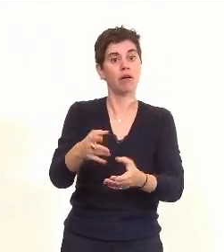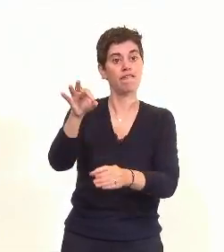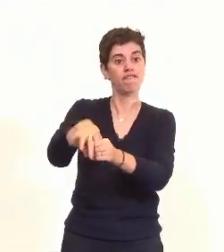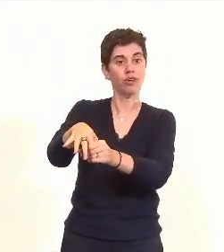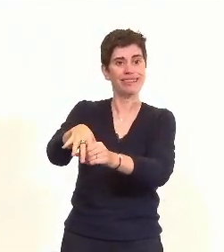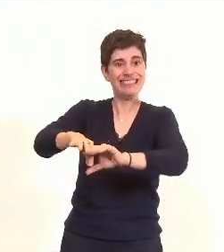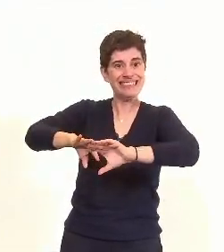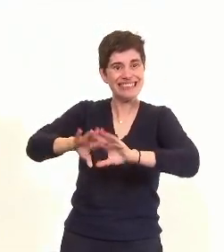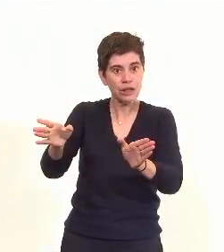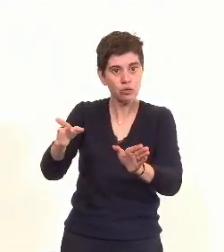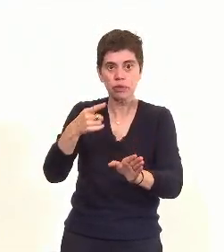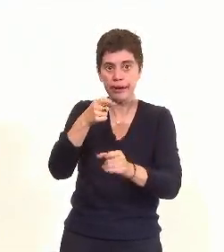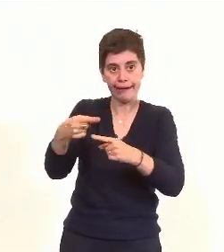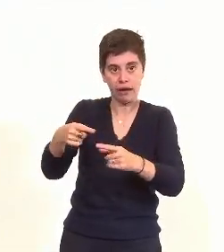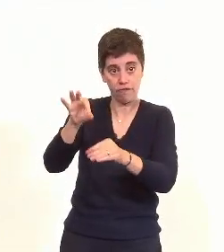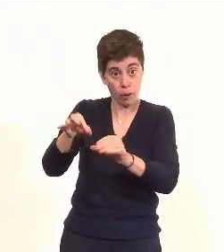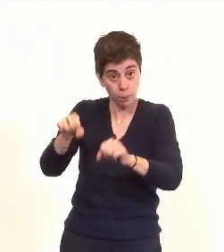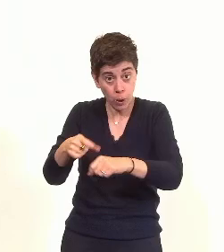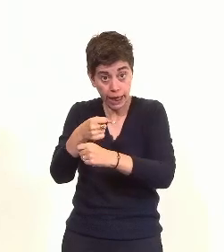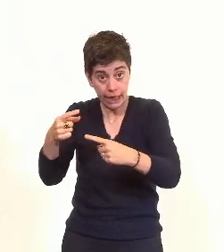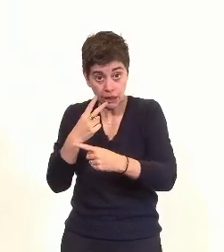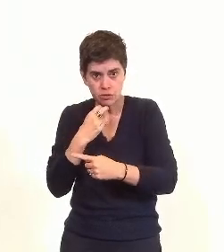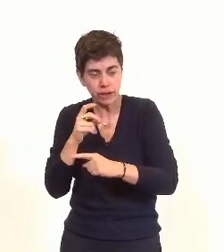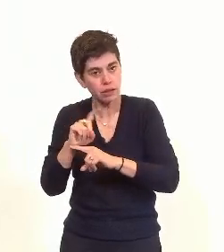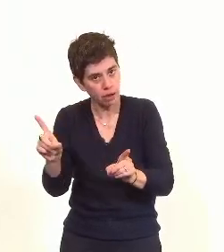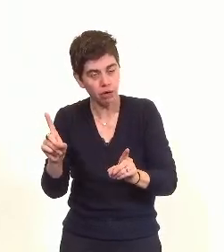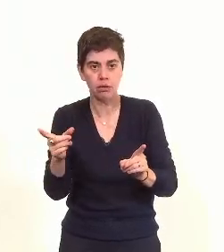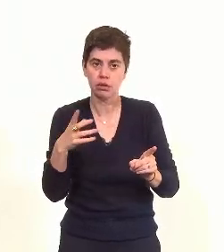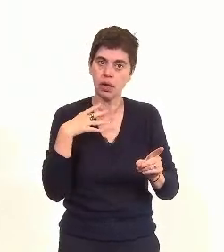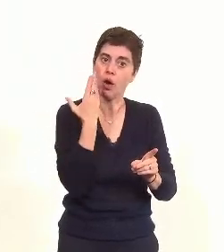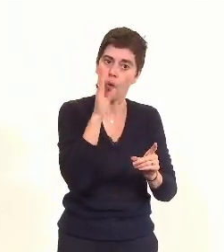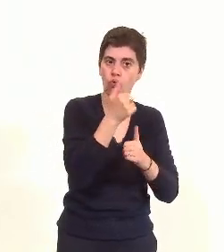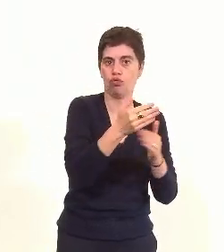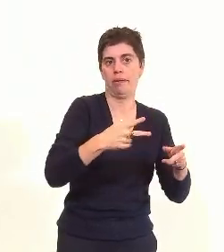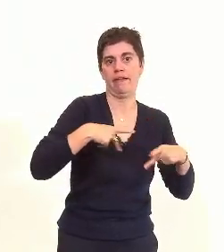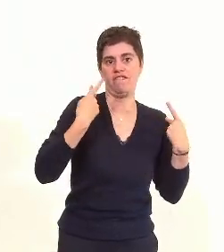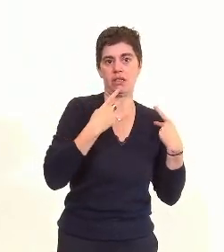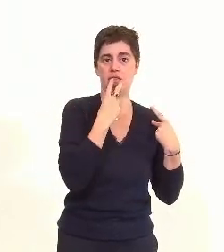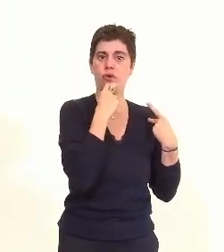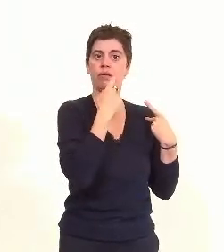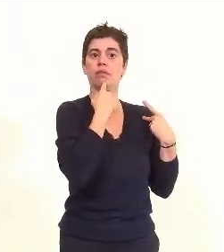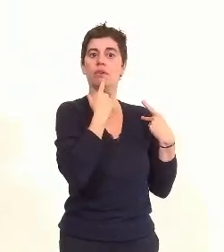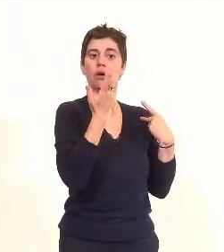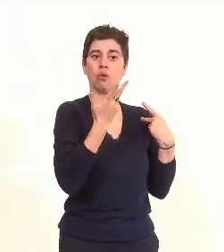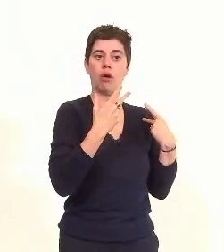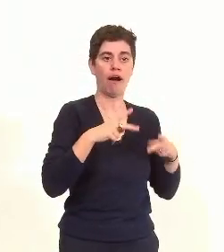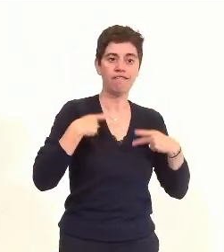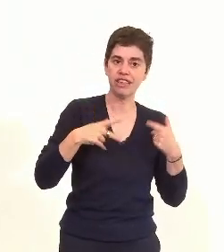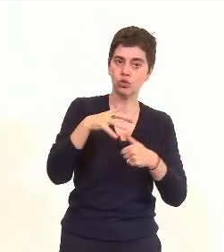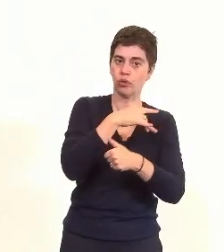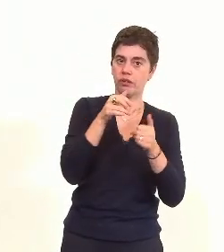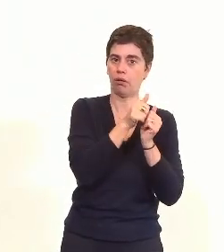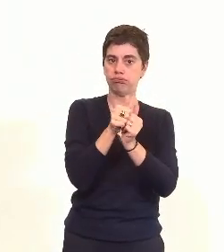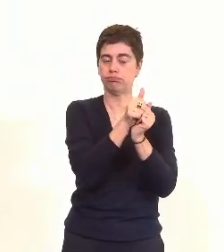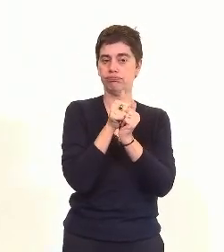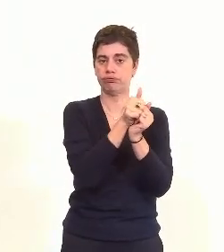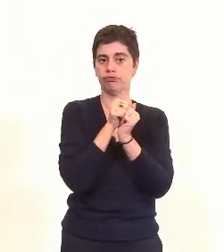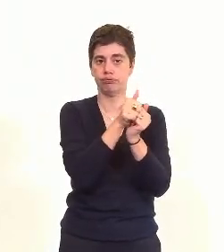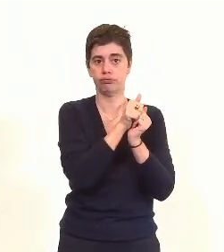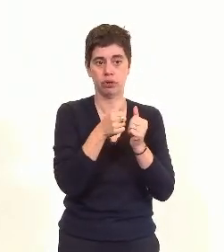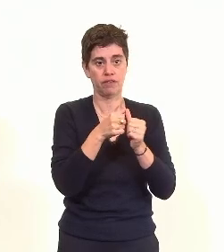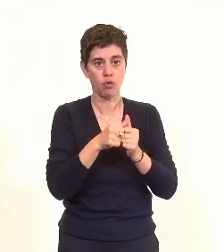de ce droit. Elle est aussi incarnée par un ensemble de domaines de vie. Être citoyen, c'est aussi pouvoir vivre en société, c'est aussi pouvoir avoir